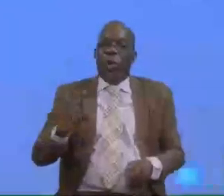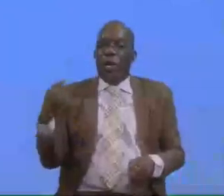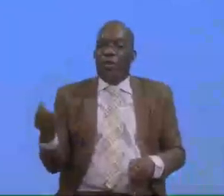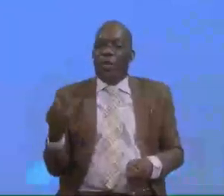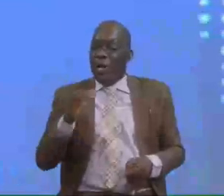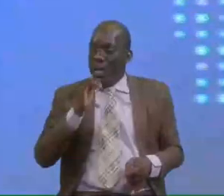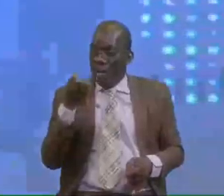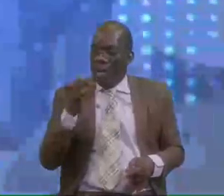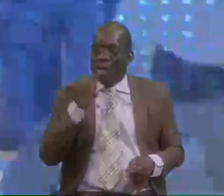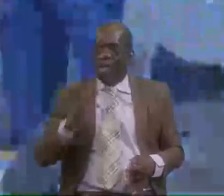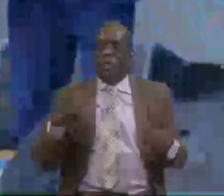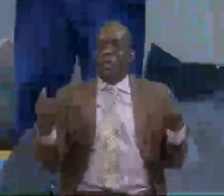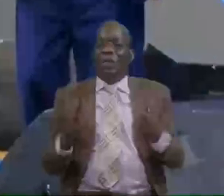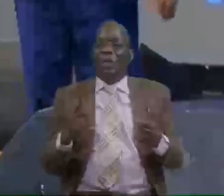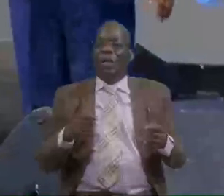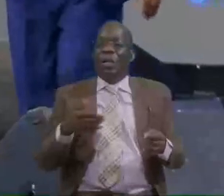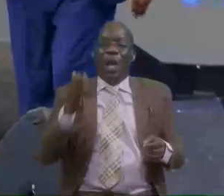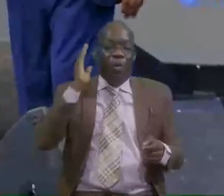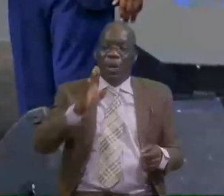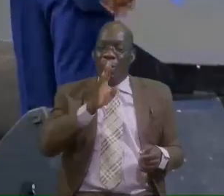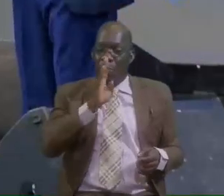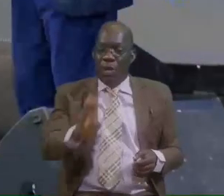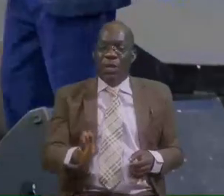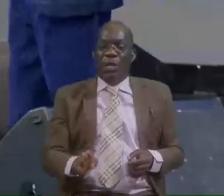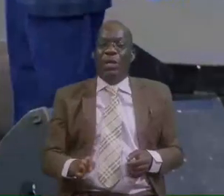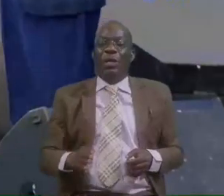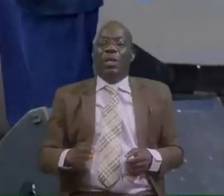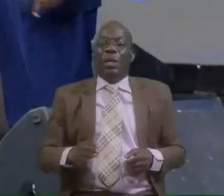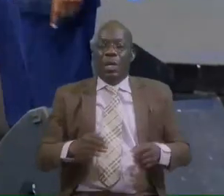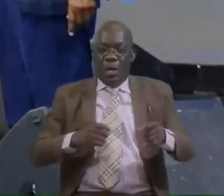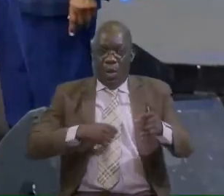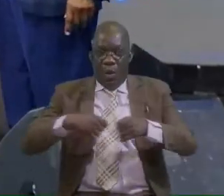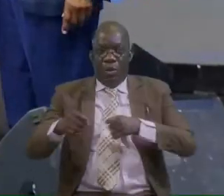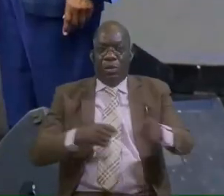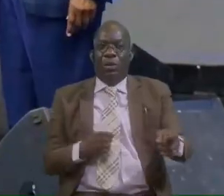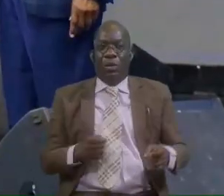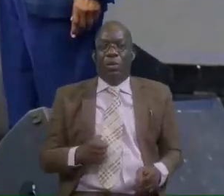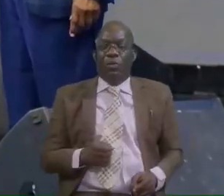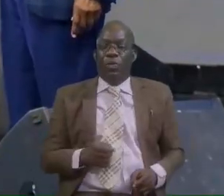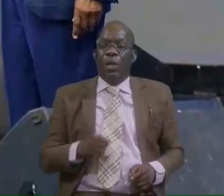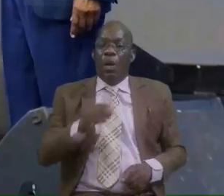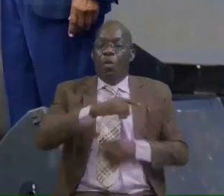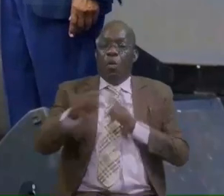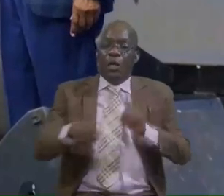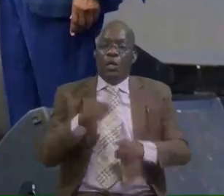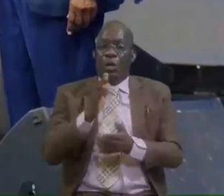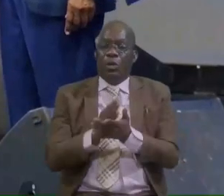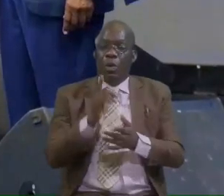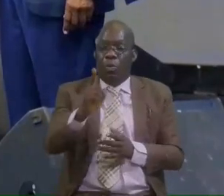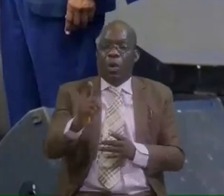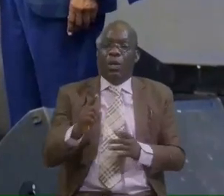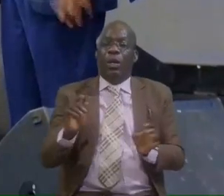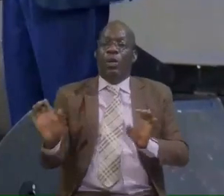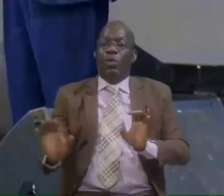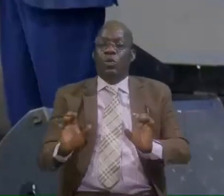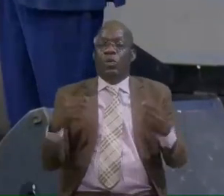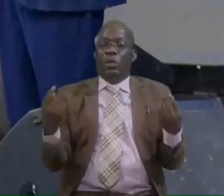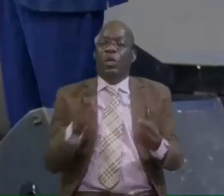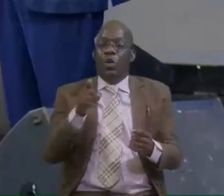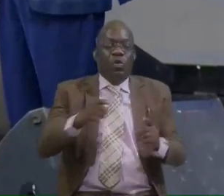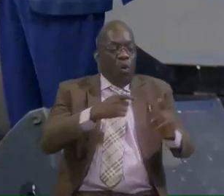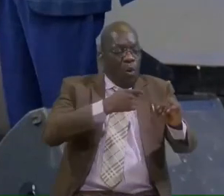péché, il y aura toujours la malfaisance. Quand quelqu'un commet le péché, il blesse quelqu'un, quelque